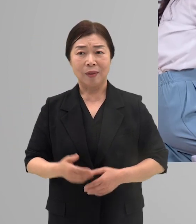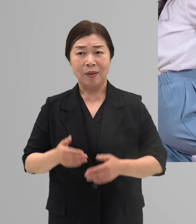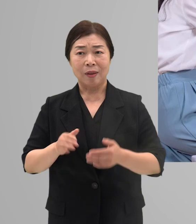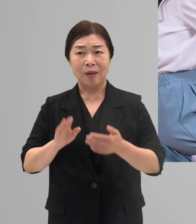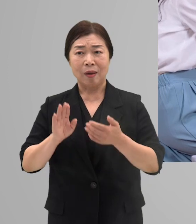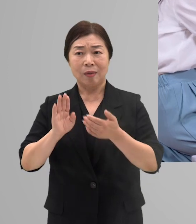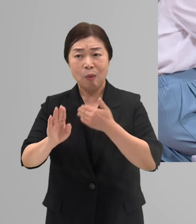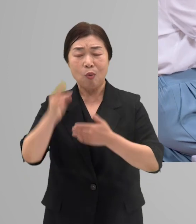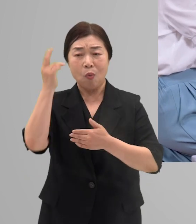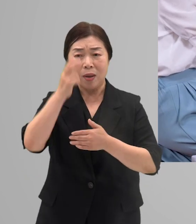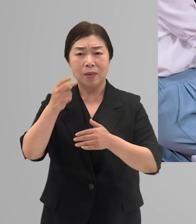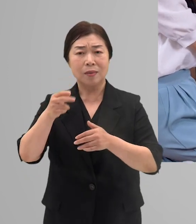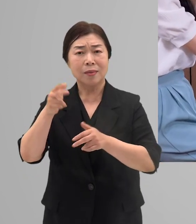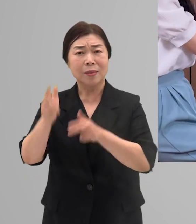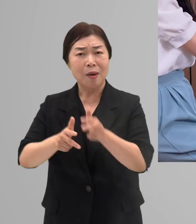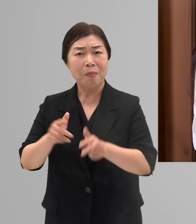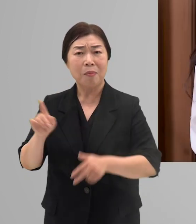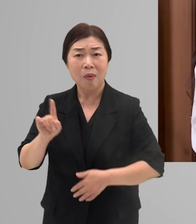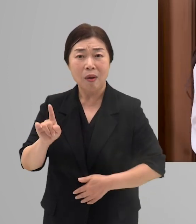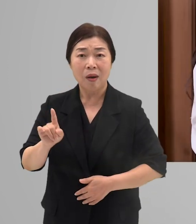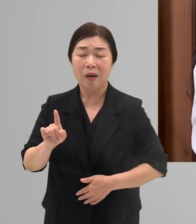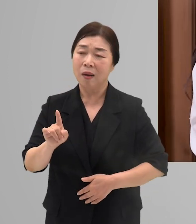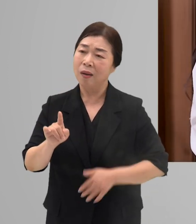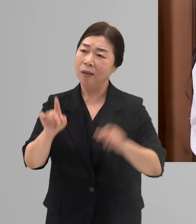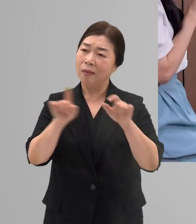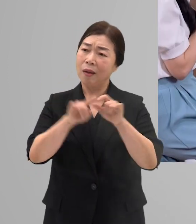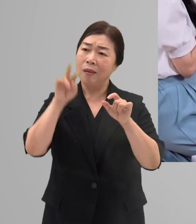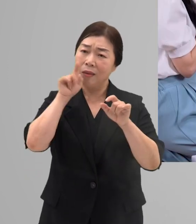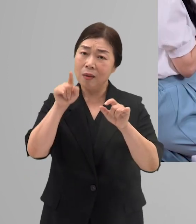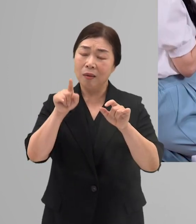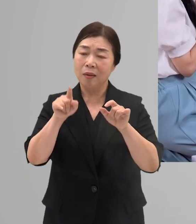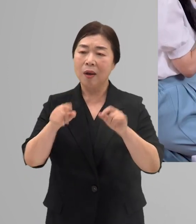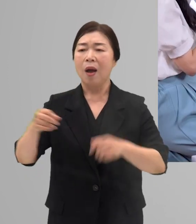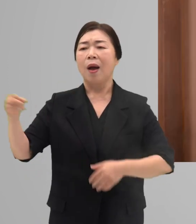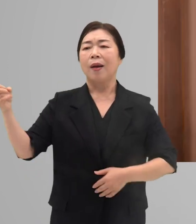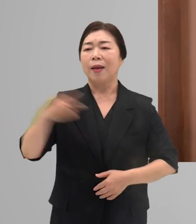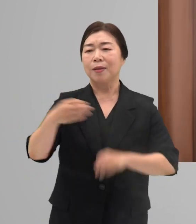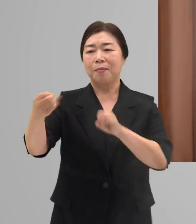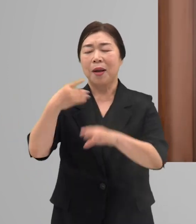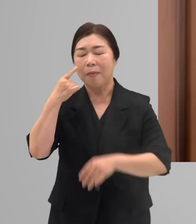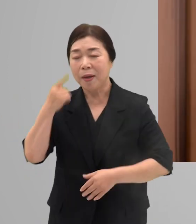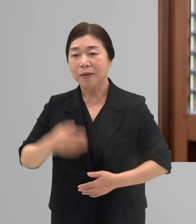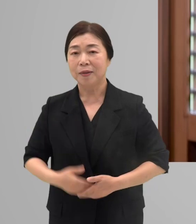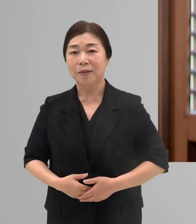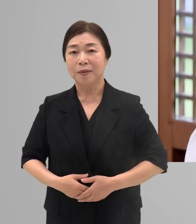이게 아닌가요? 용어가 틀렸나요? 한 번만 더.